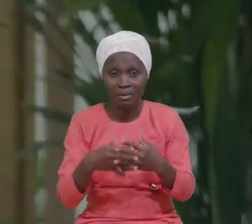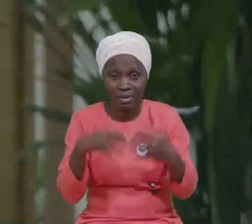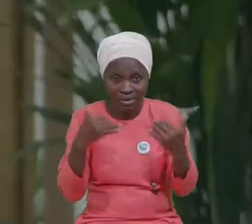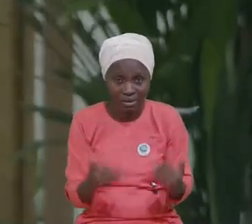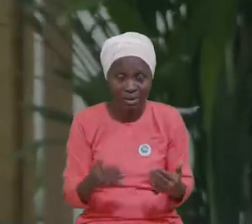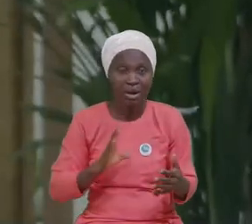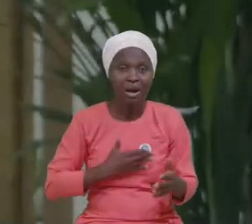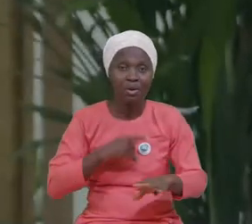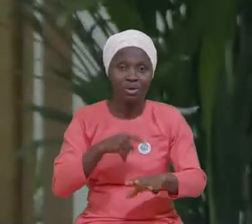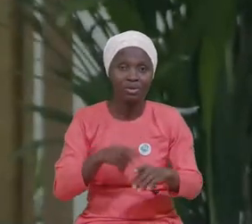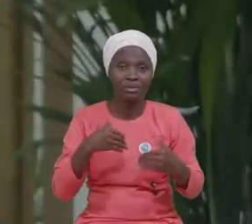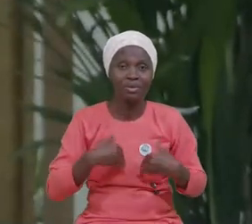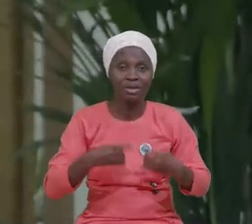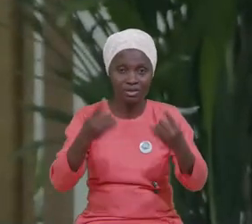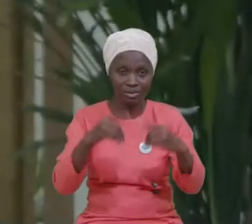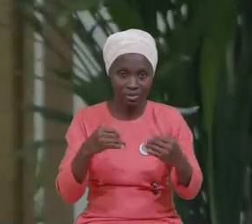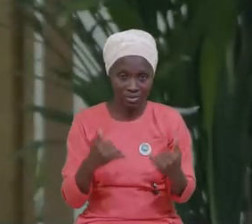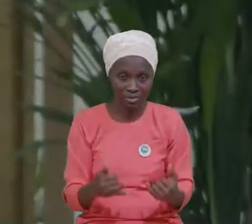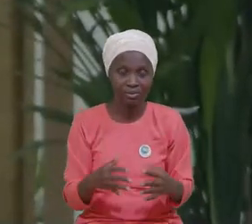notre moment est venu.